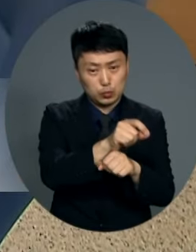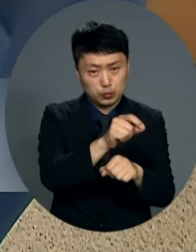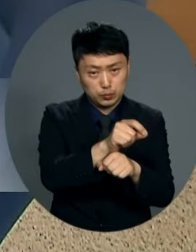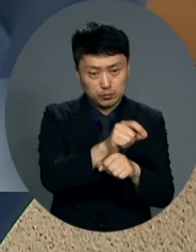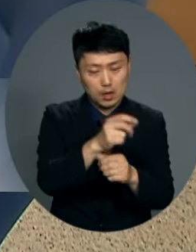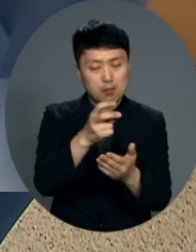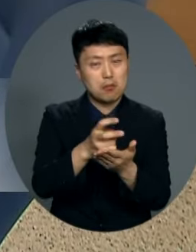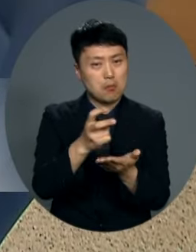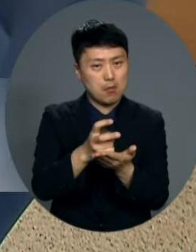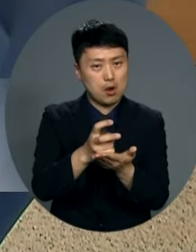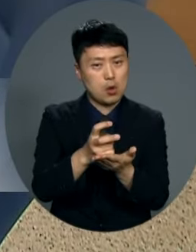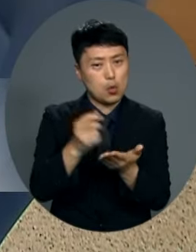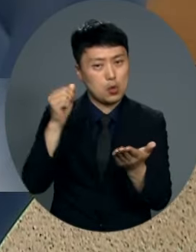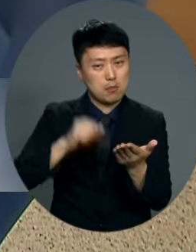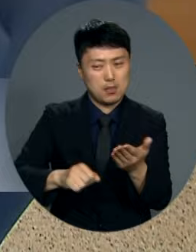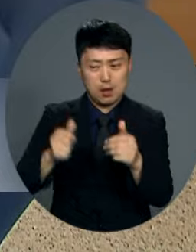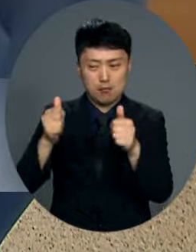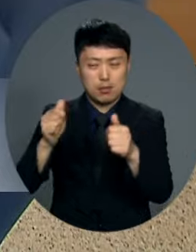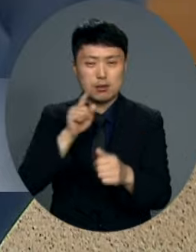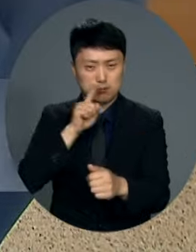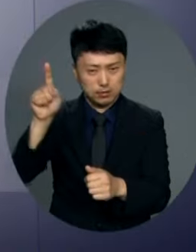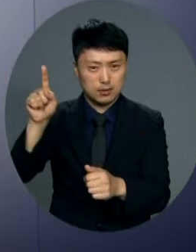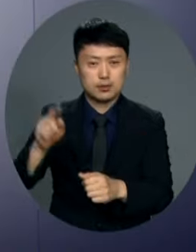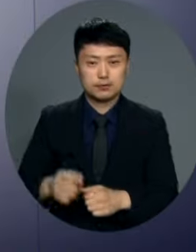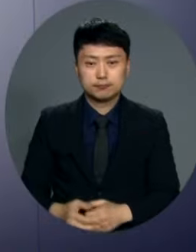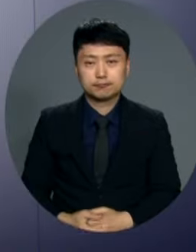위반 사실을 관할 법원에 통보했습니다.